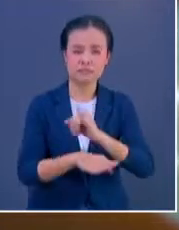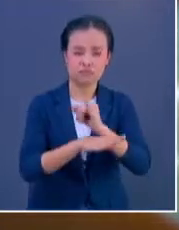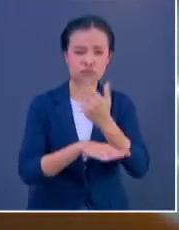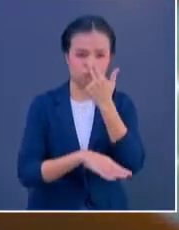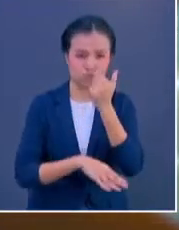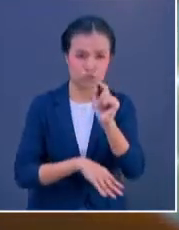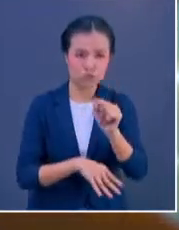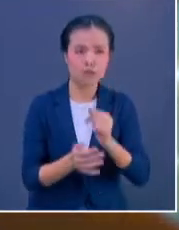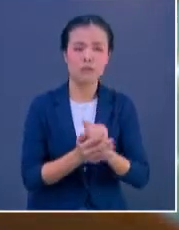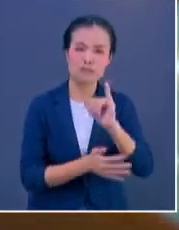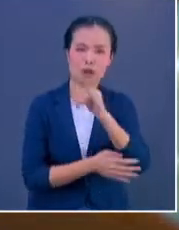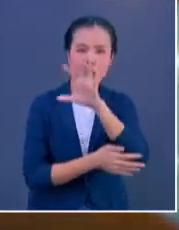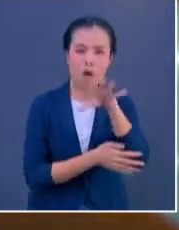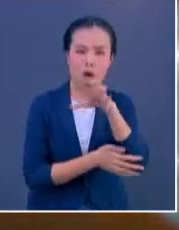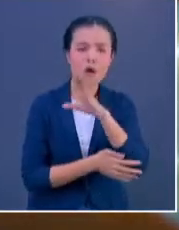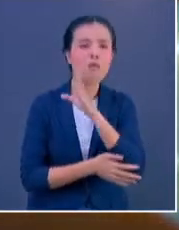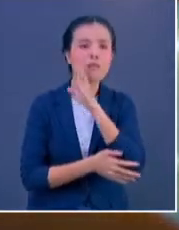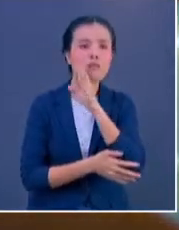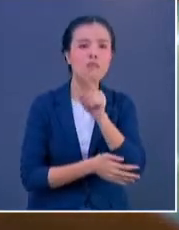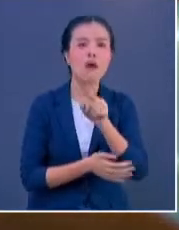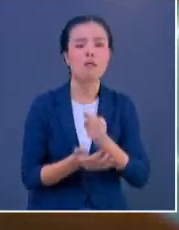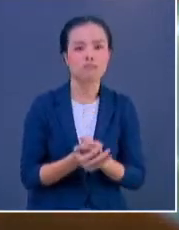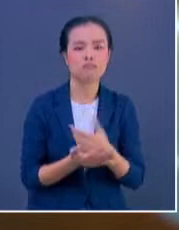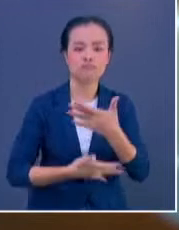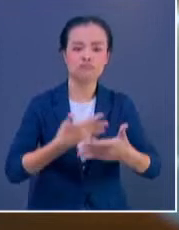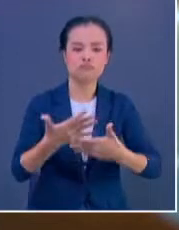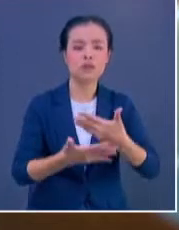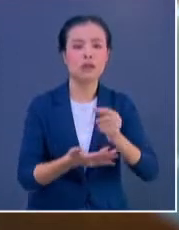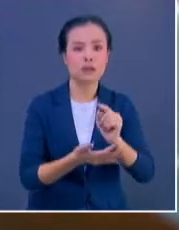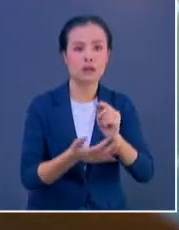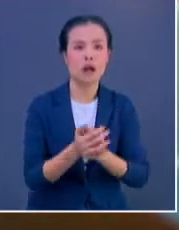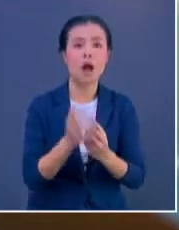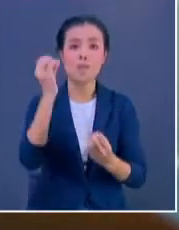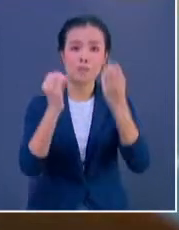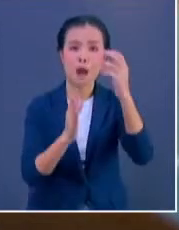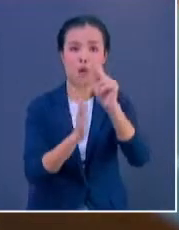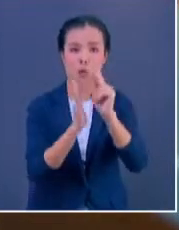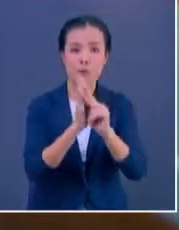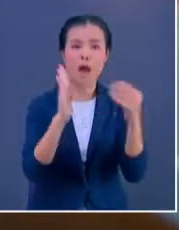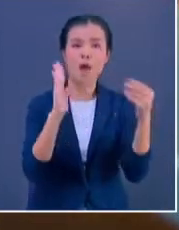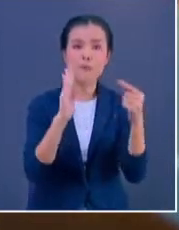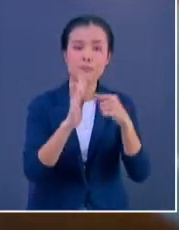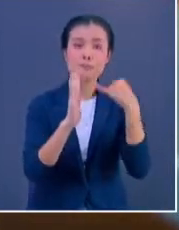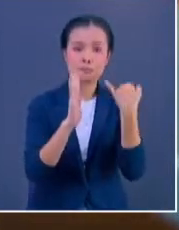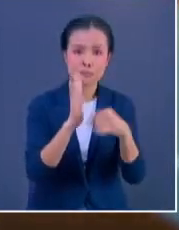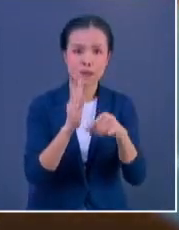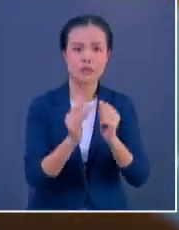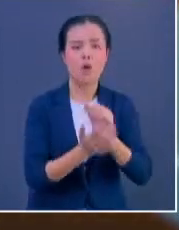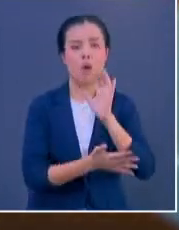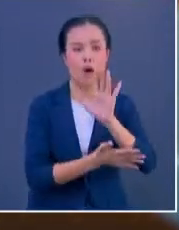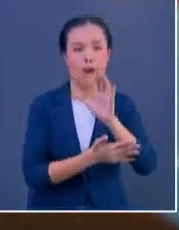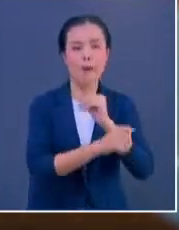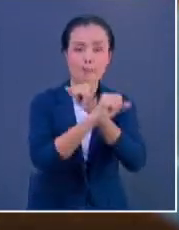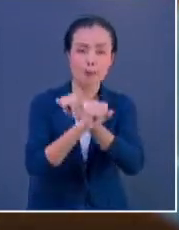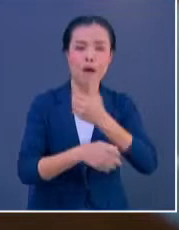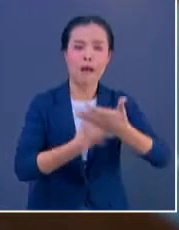บางทีเราถูกหลอกอาจจะถูกย้อมแมวเอาที่ที่มันไปบุกลุก ครับ เขตป่าสงวนหรือว่าเขตป่าต้องห้ามเราเอามา